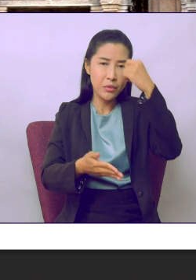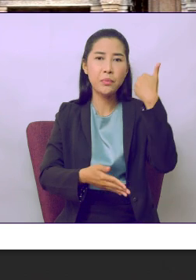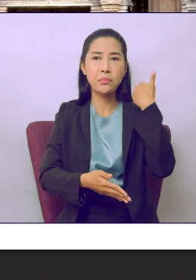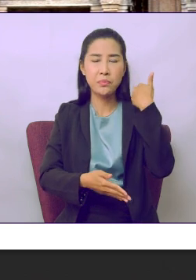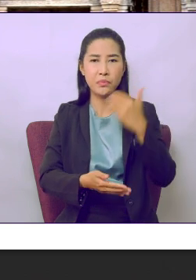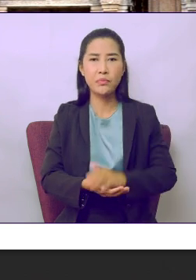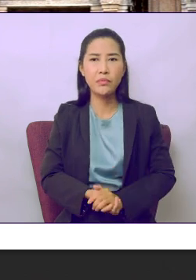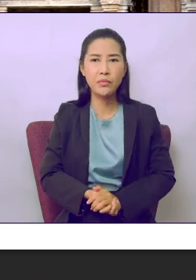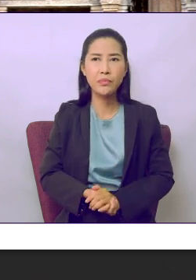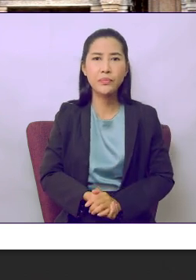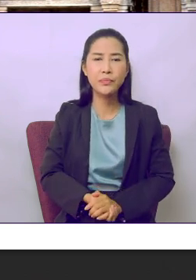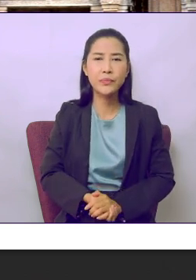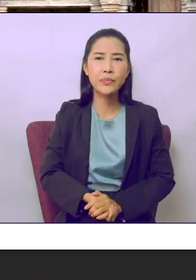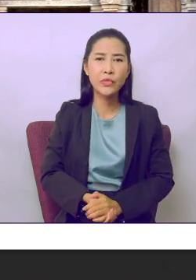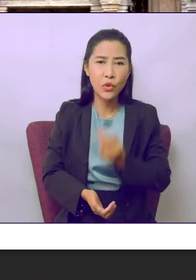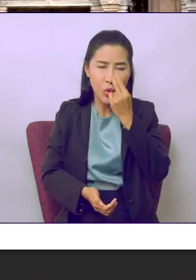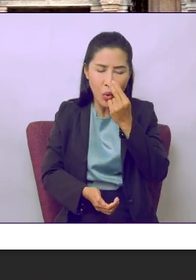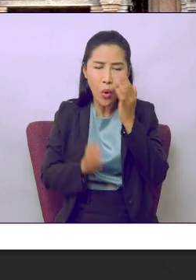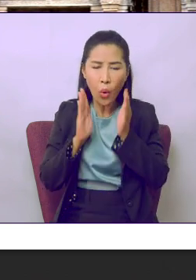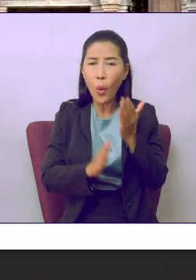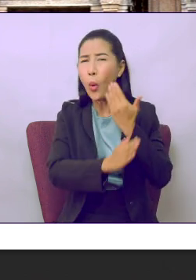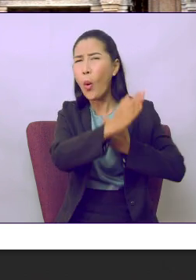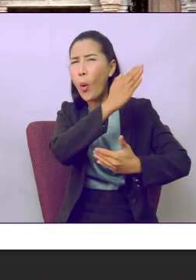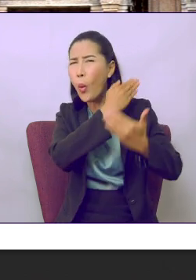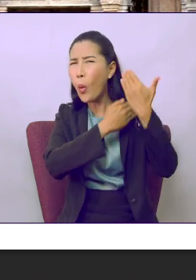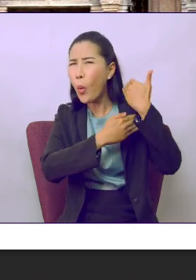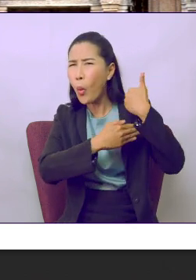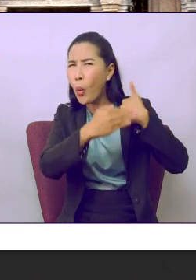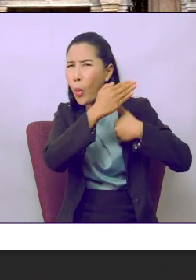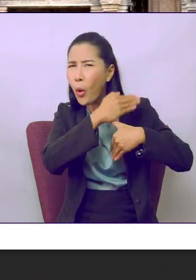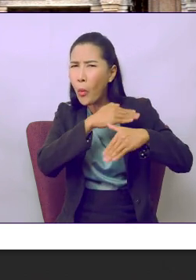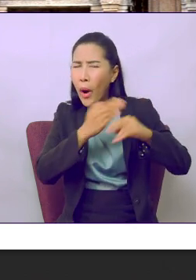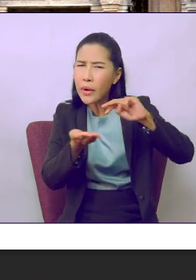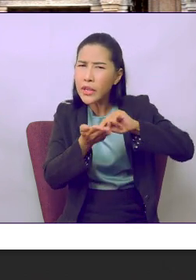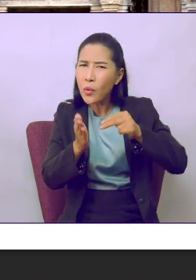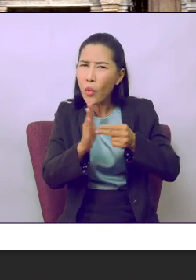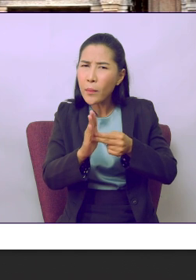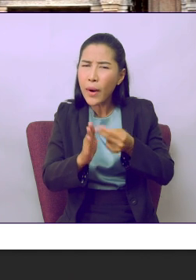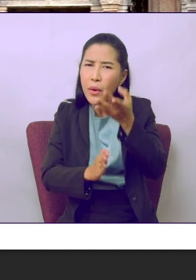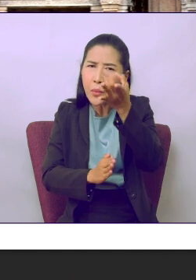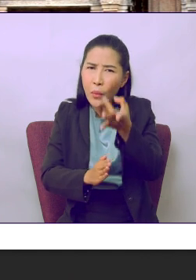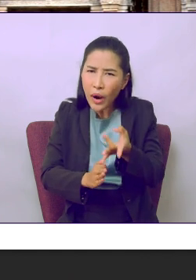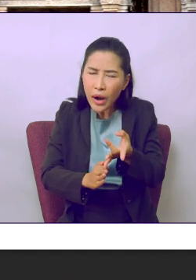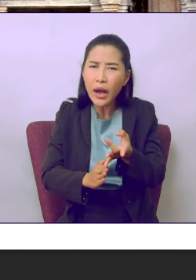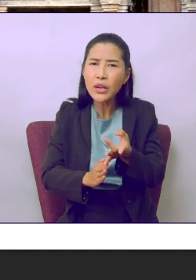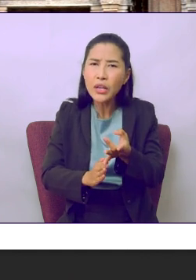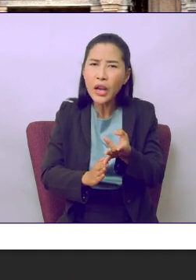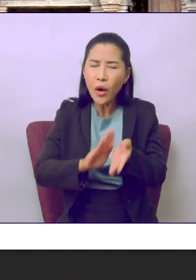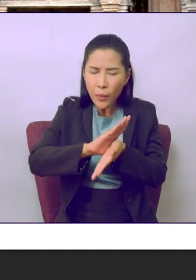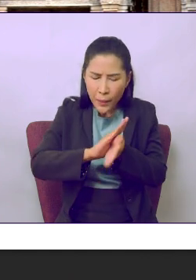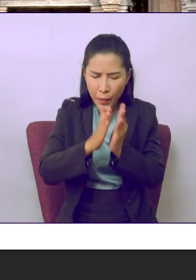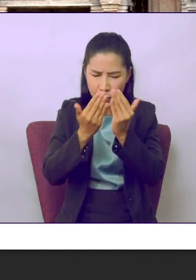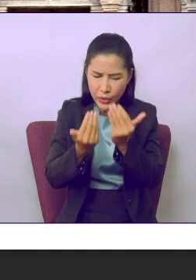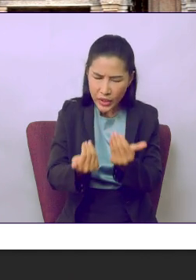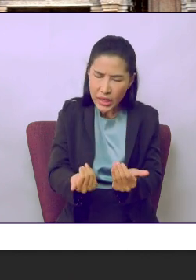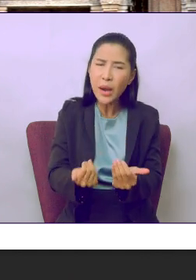ต้องต้องดูว่าอ่าคนโบราณเนี่ยนะครับเขาเตีความว่ายังไงนะครับแล้วเราอยู่ในยุคโมเดิร์นเนี่ยเราจะเอาความรู้